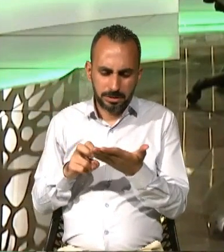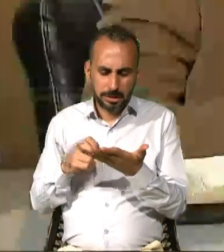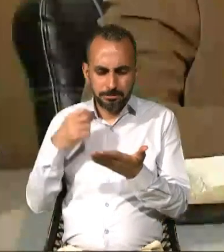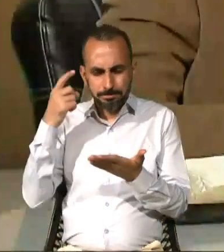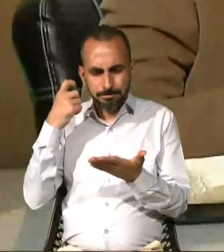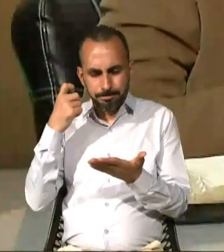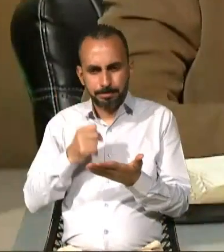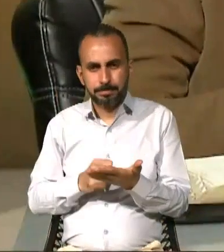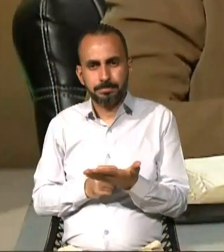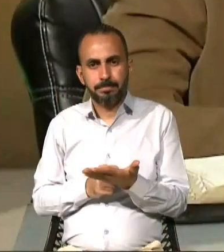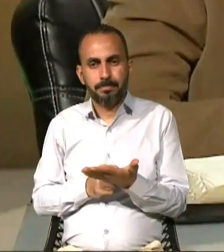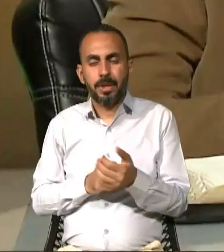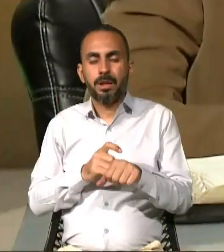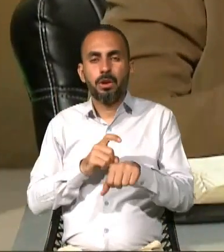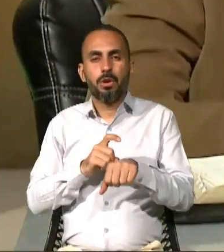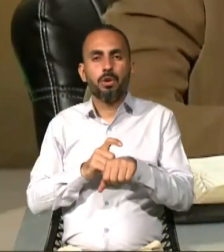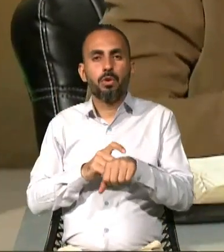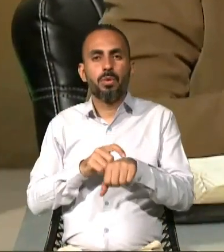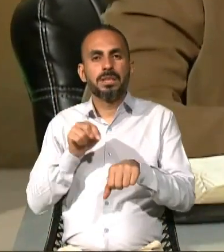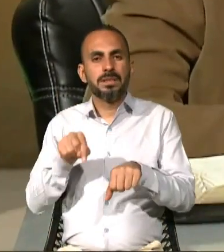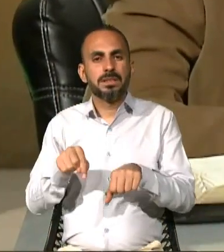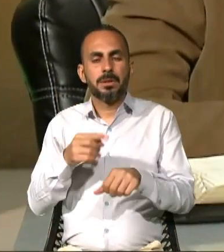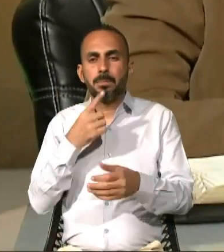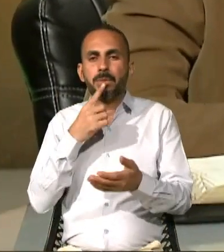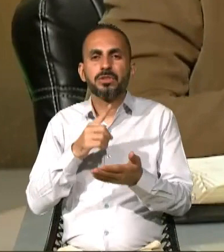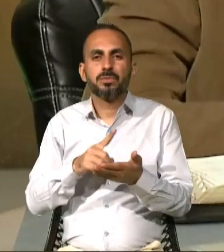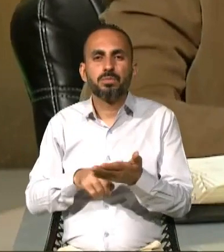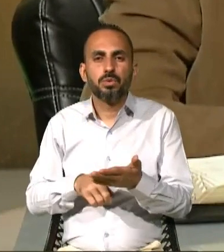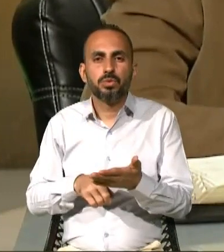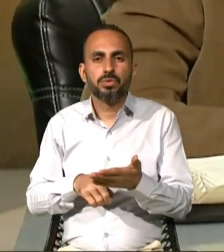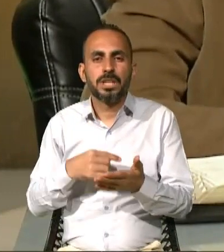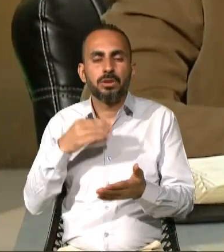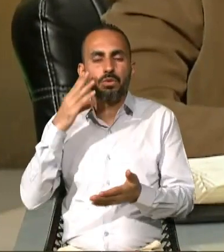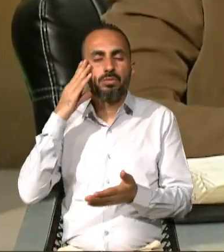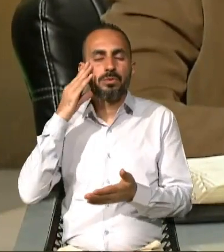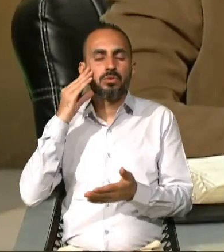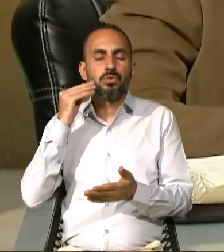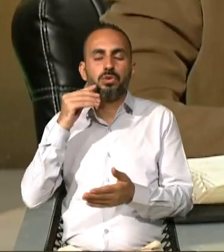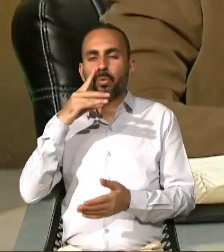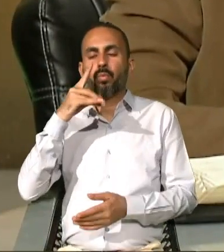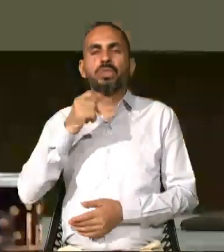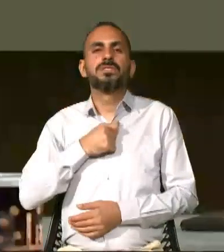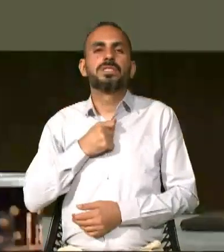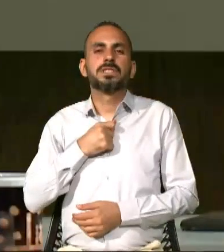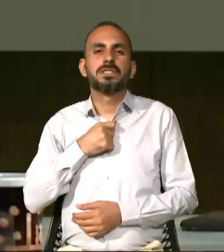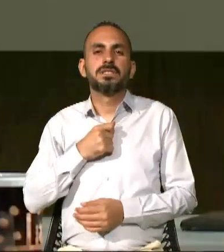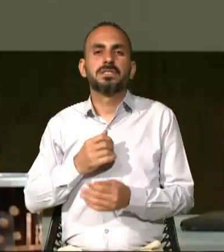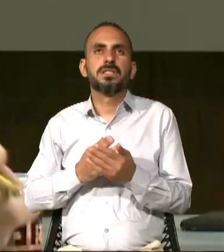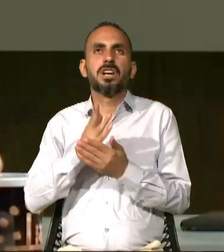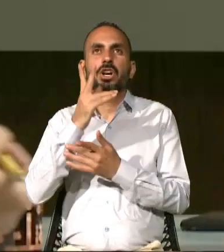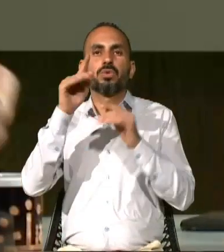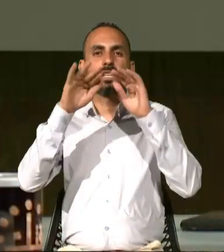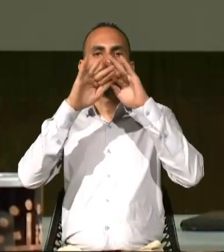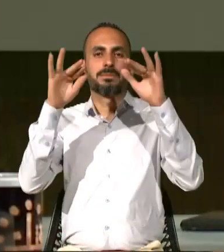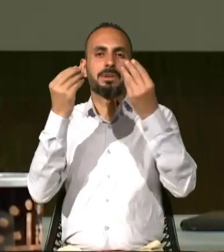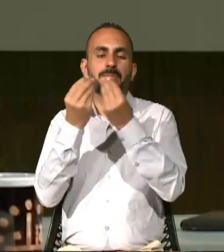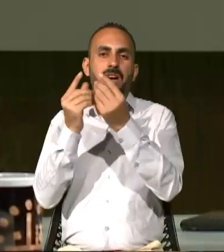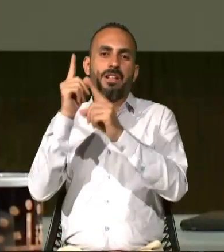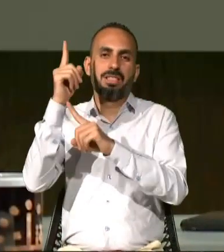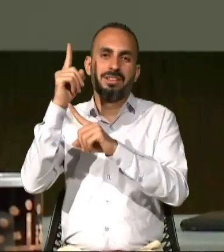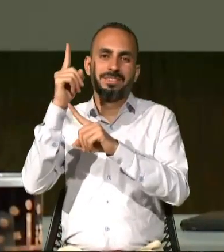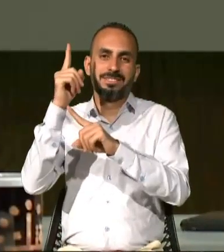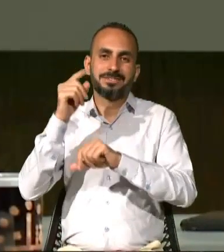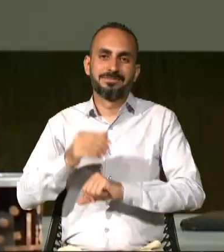الاوقات في حياتي اللي اشتقت فيها المجيء الرب والابديه هو الوقت ده. طبعا هسالك بعد شويه ليه. هقول لحضرتك ليه.